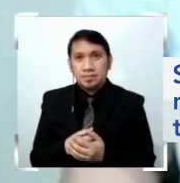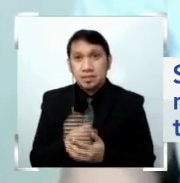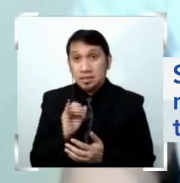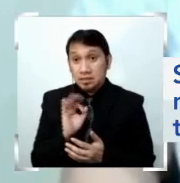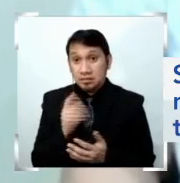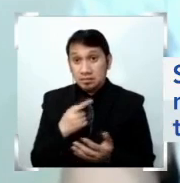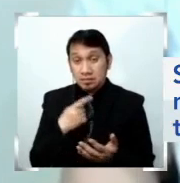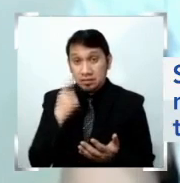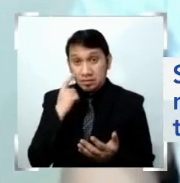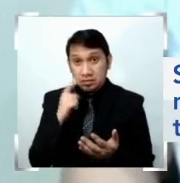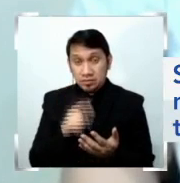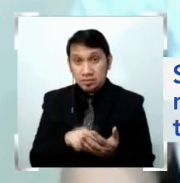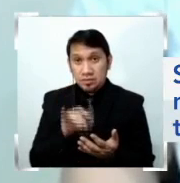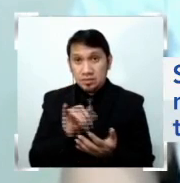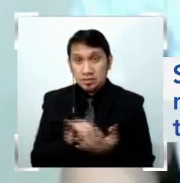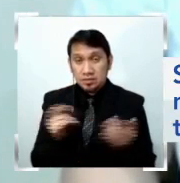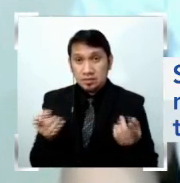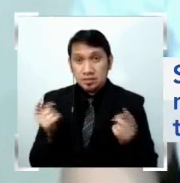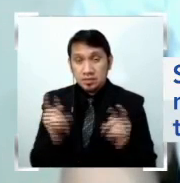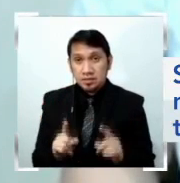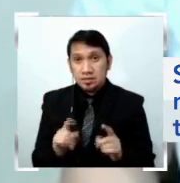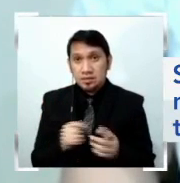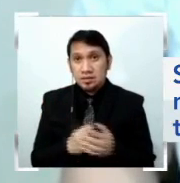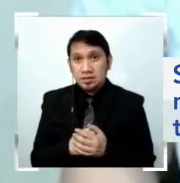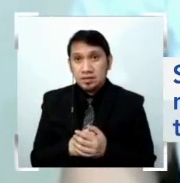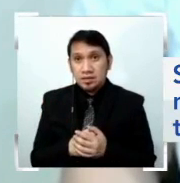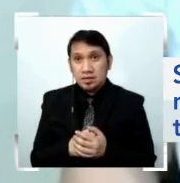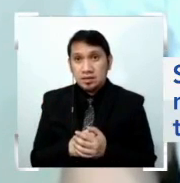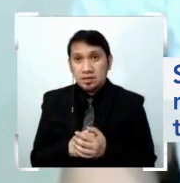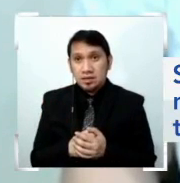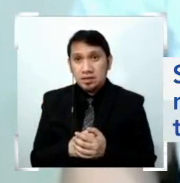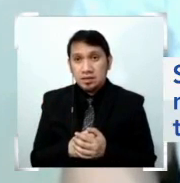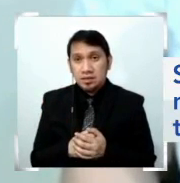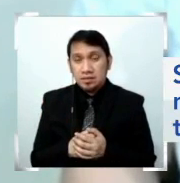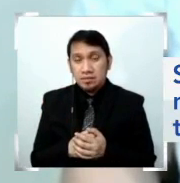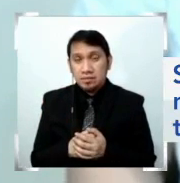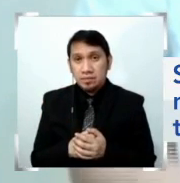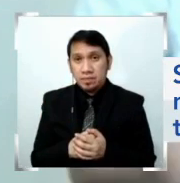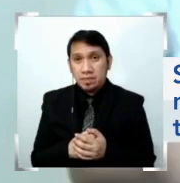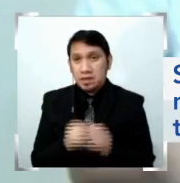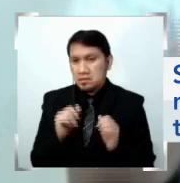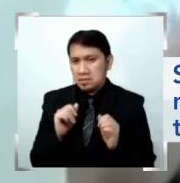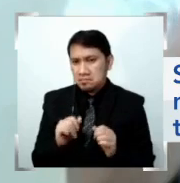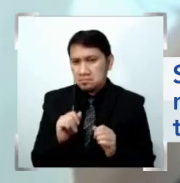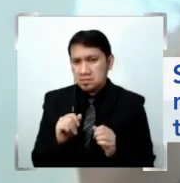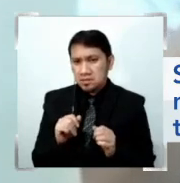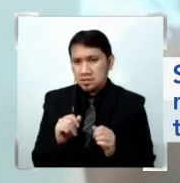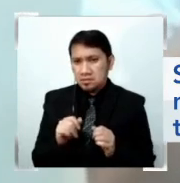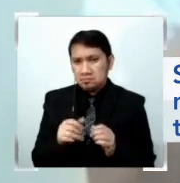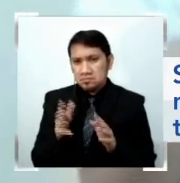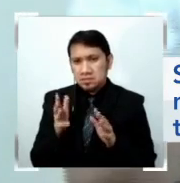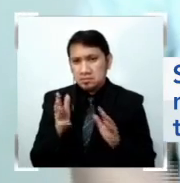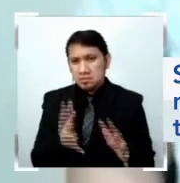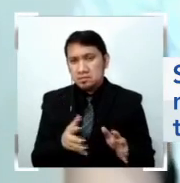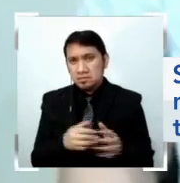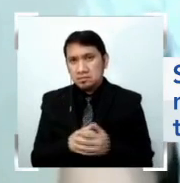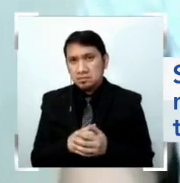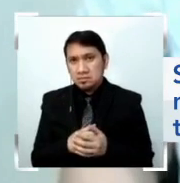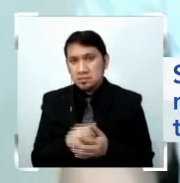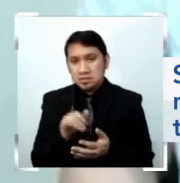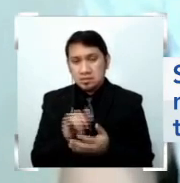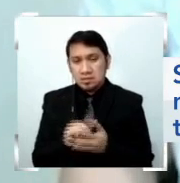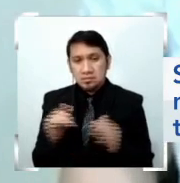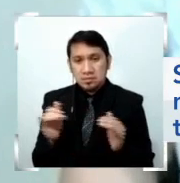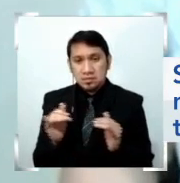when it happened, I could have stood up and left that meeting. Because sa